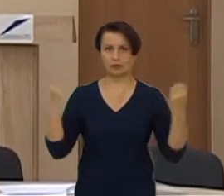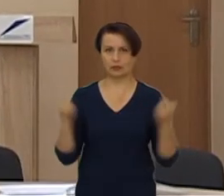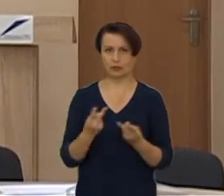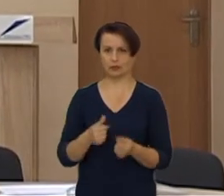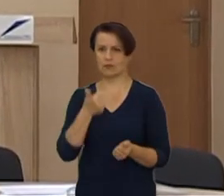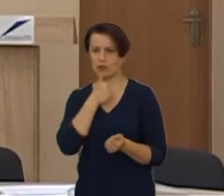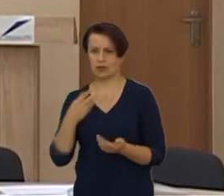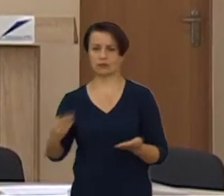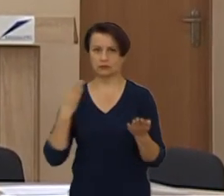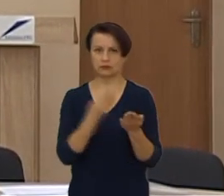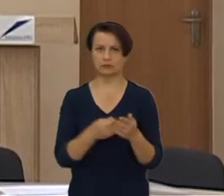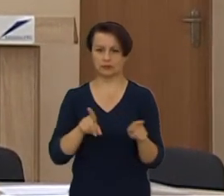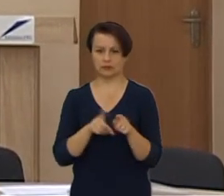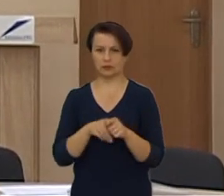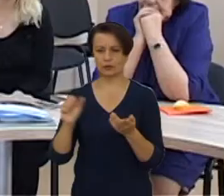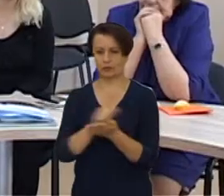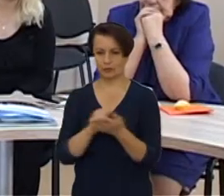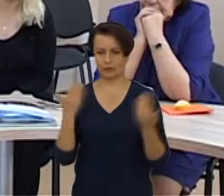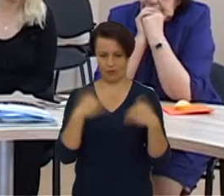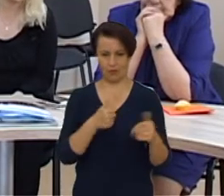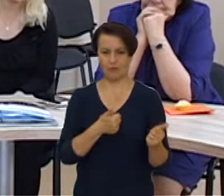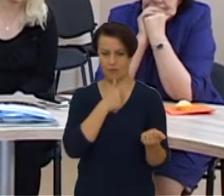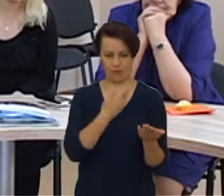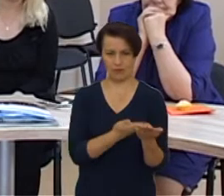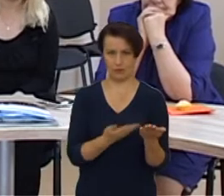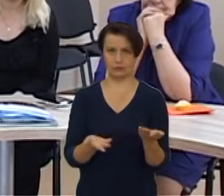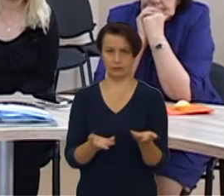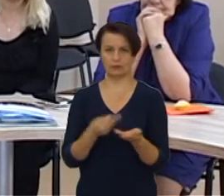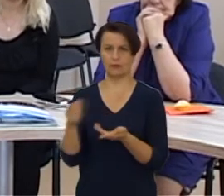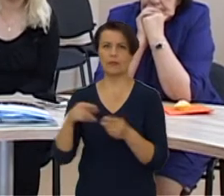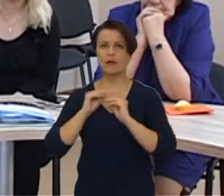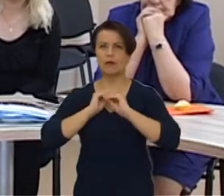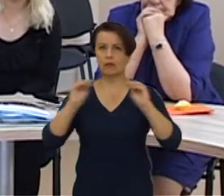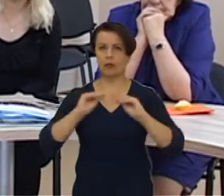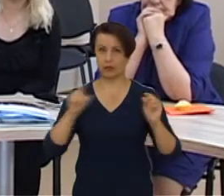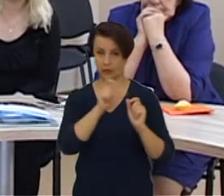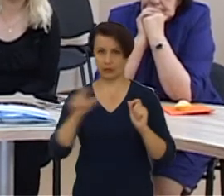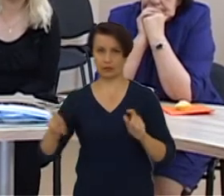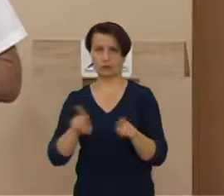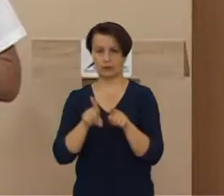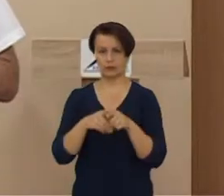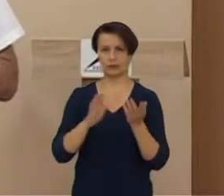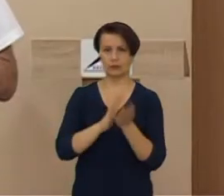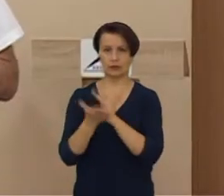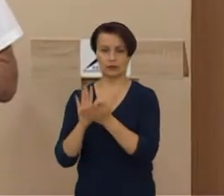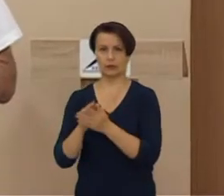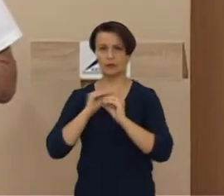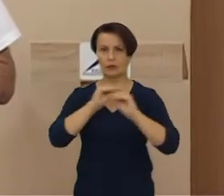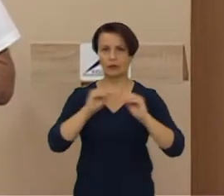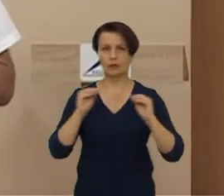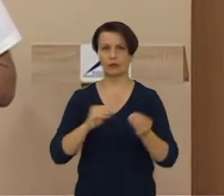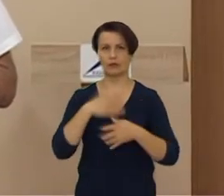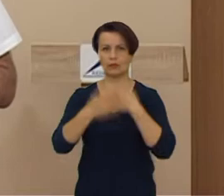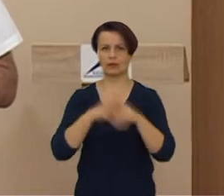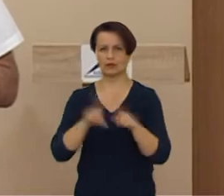pasitelkiant pavyzdžius ir jau sukurtų dokumentų šablonus. Pedagogams bus parengta mokomoji medžiaga ir suteikta žinių, kaip elgtis